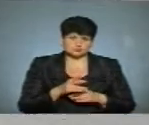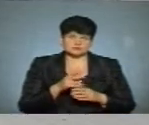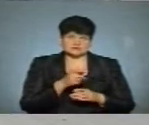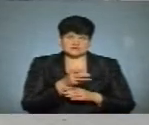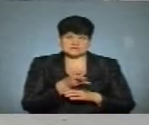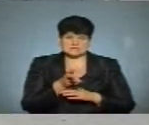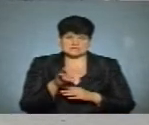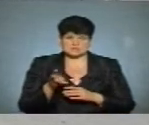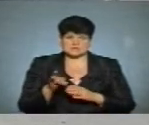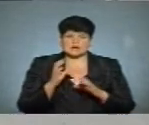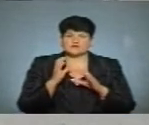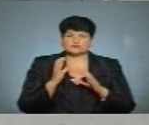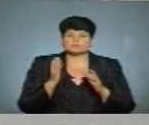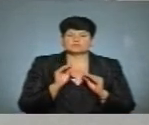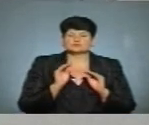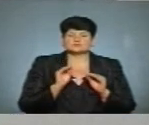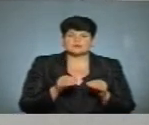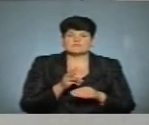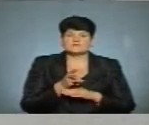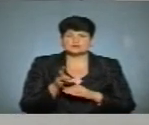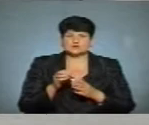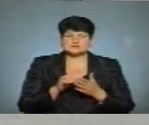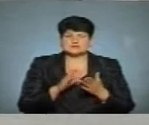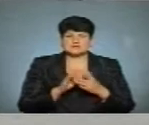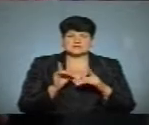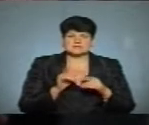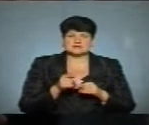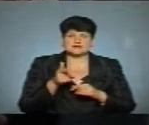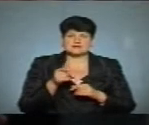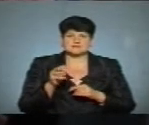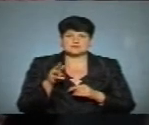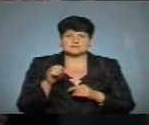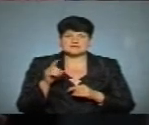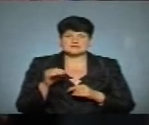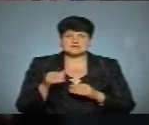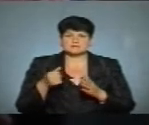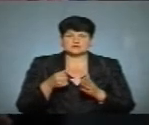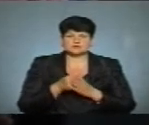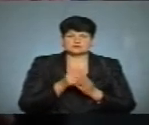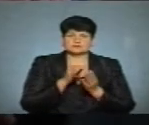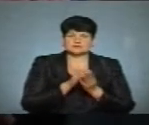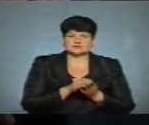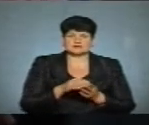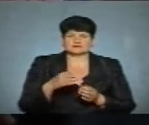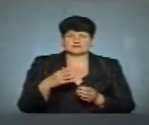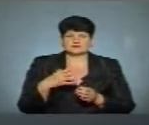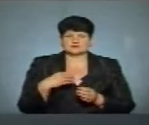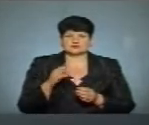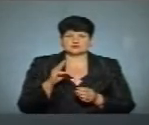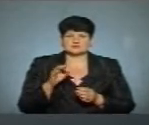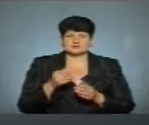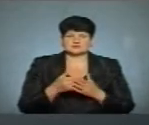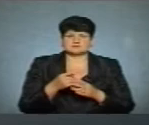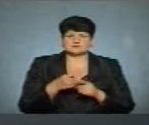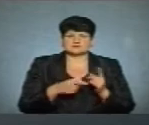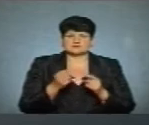знято. Автобус, у якому встановили відеореєстратор, їде від вулиці Гетьмана Мазепи до міського кладовища, що на Львівському шосе. О пів на 12-ту годину